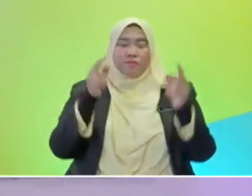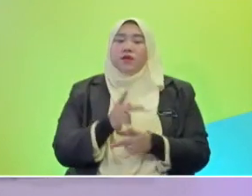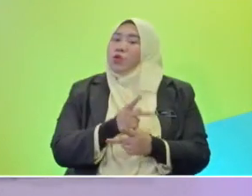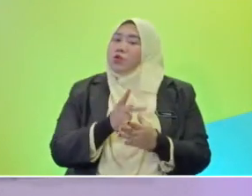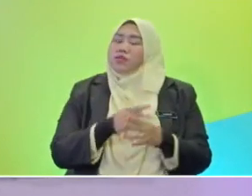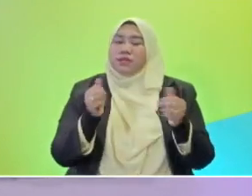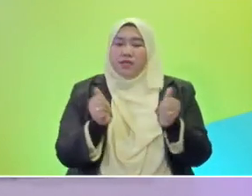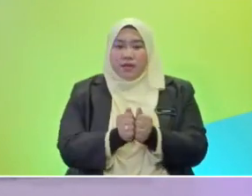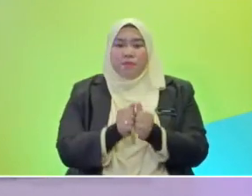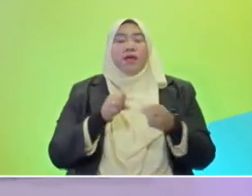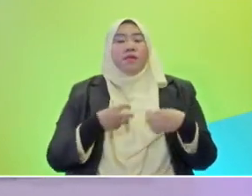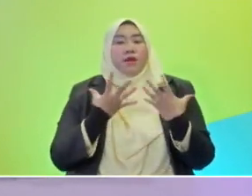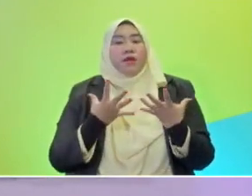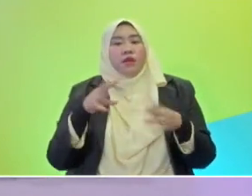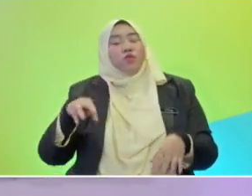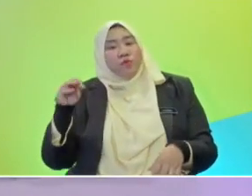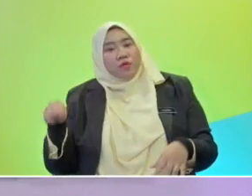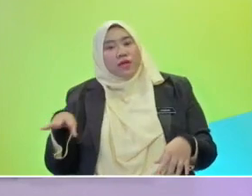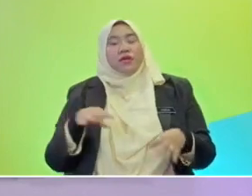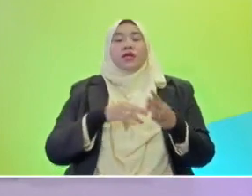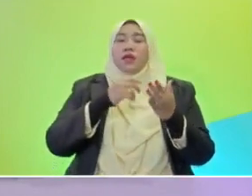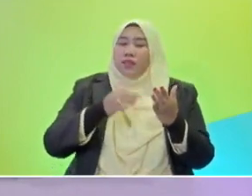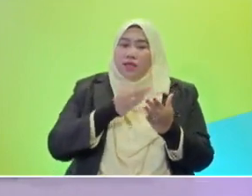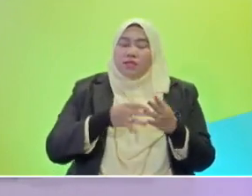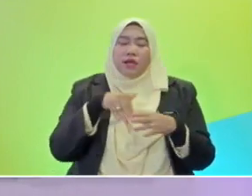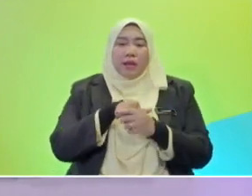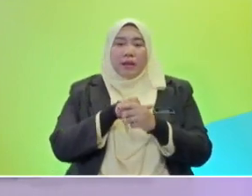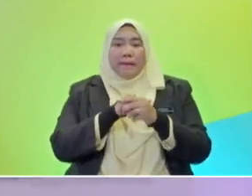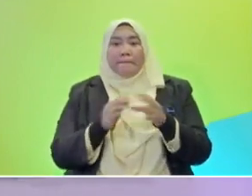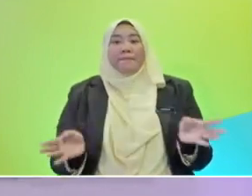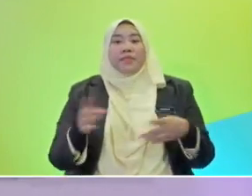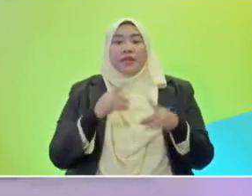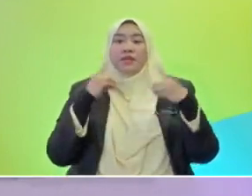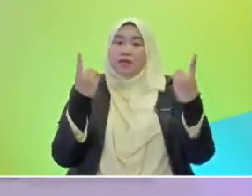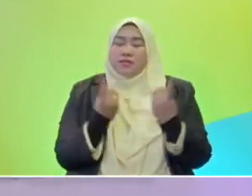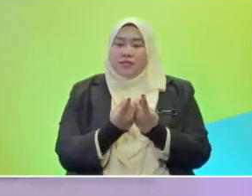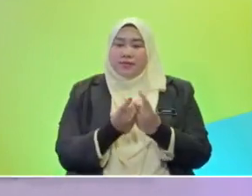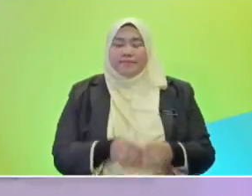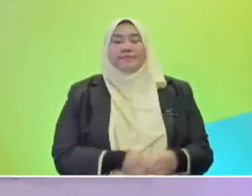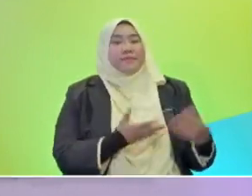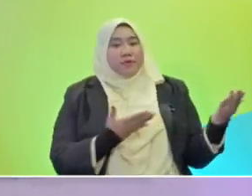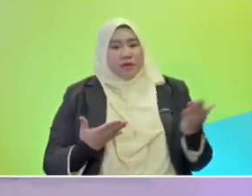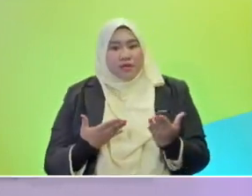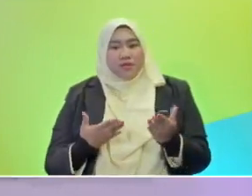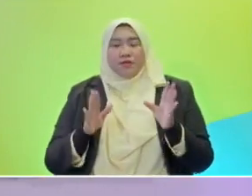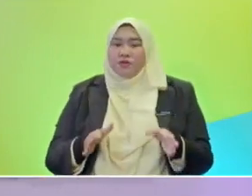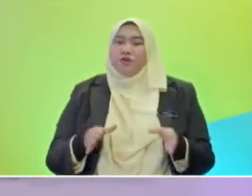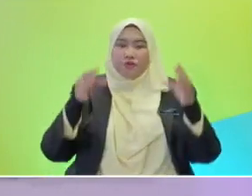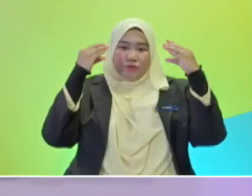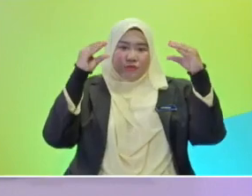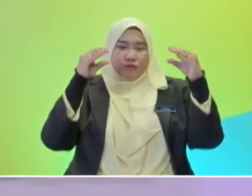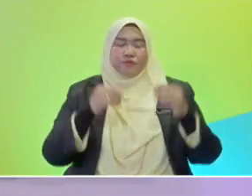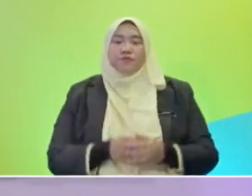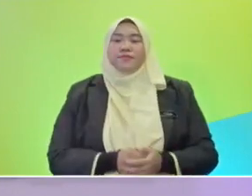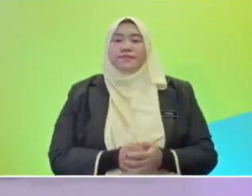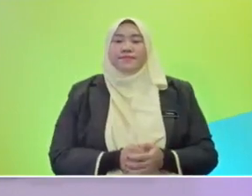murid itu ditaksir di dalam pastinya kita kembalikan seorang guru yang banyak pengalamannya kita saksikan dulu